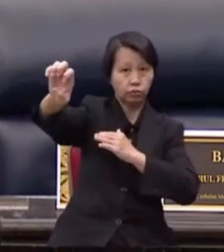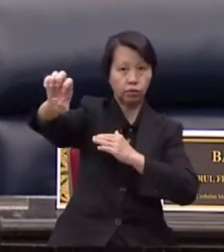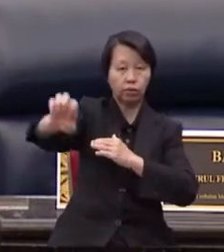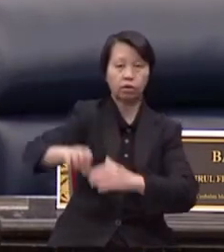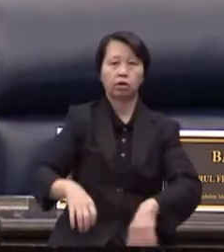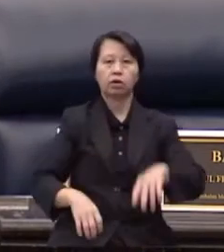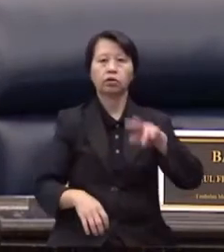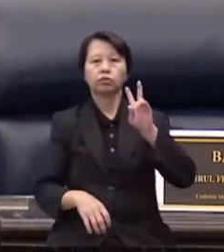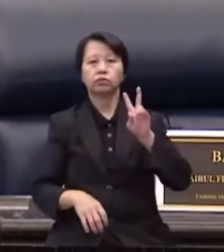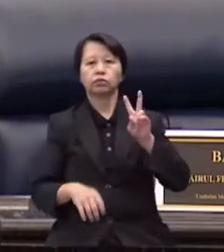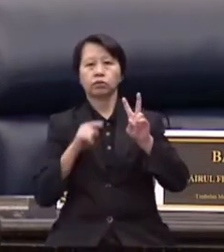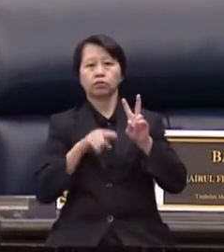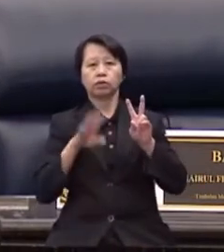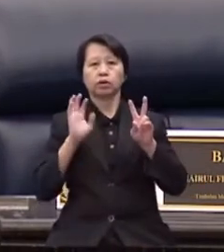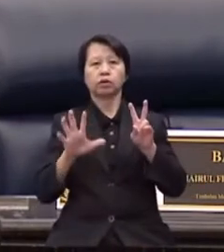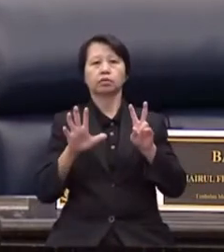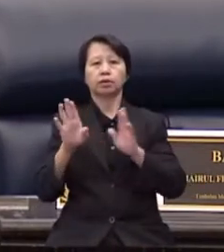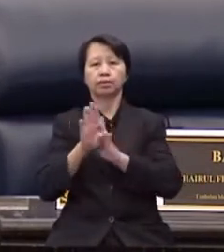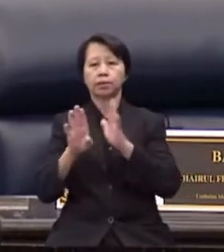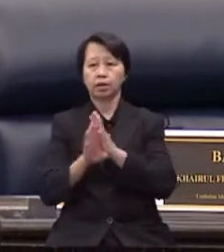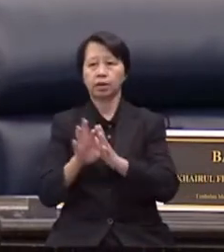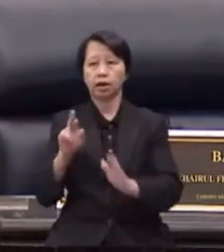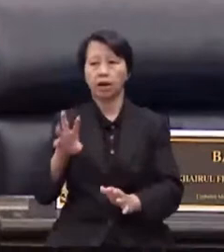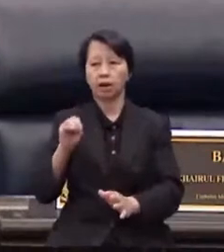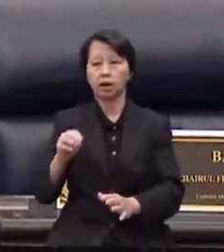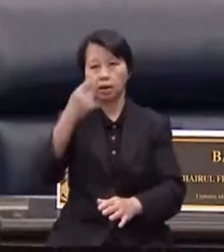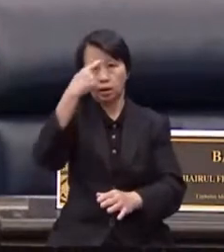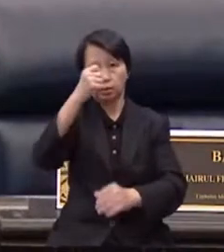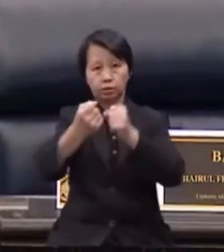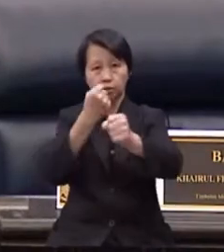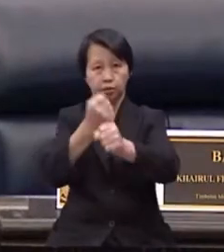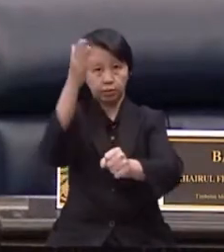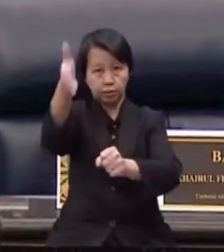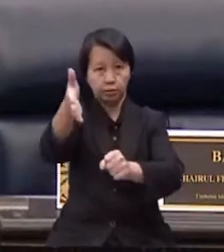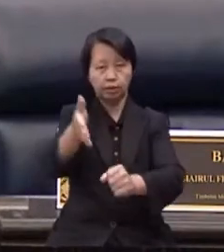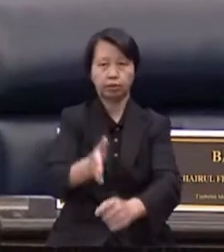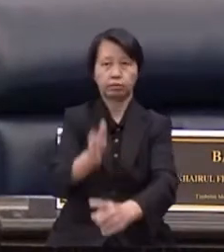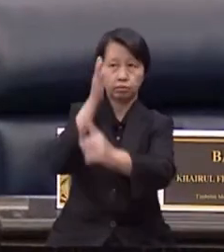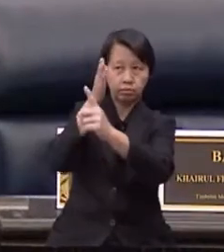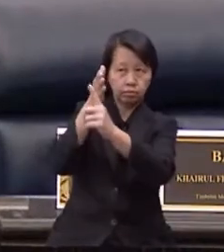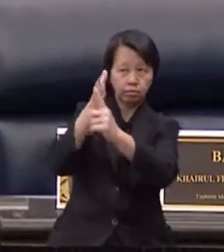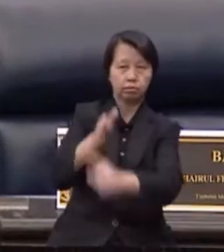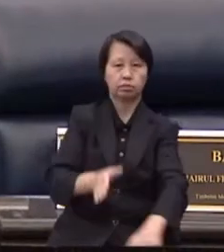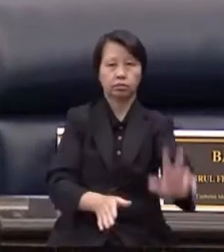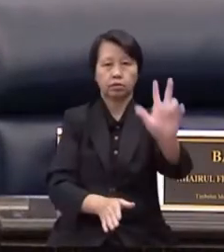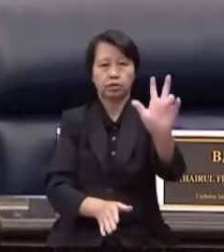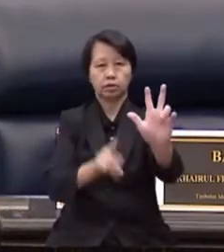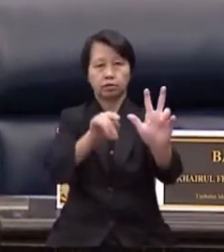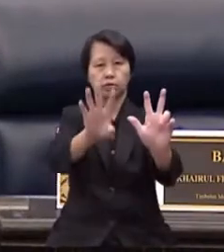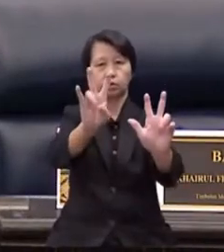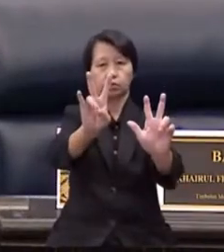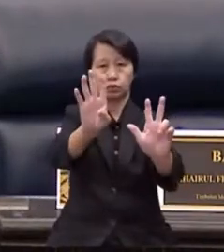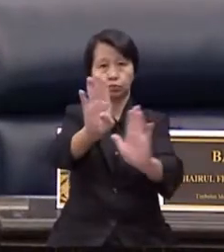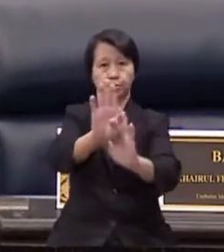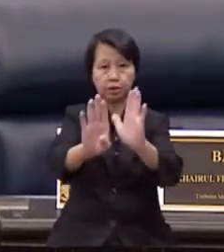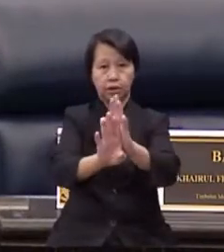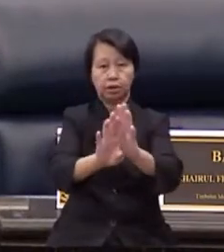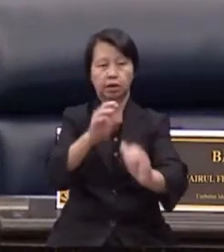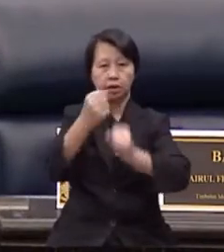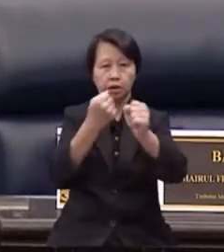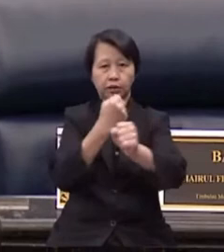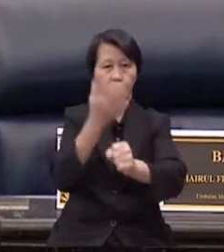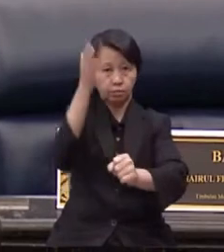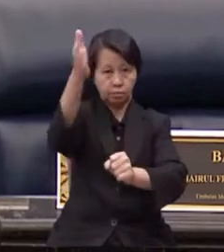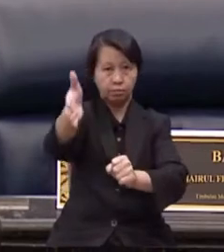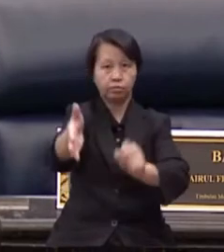2 populehan 5 billion untuk tahun depan sasaran kita adalah 3 kepulauan 7 pilihan Nah untuk